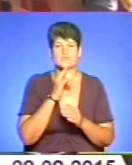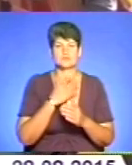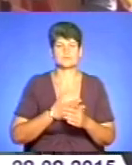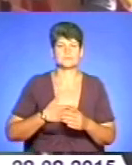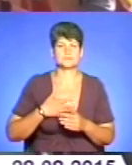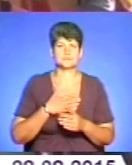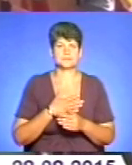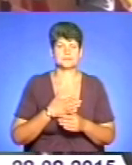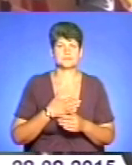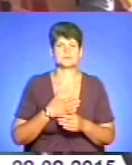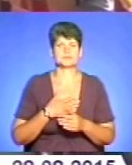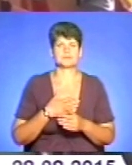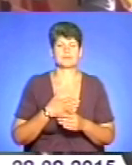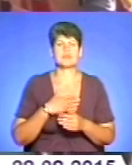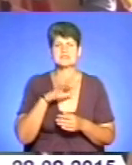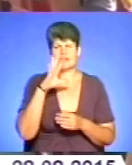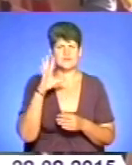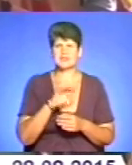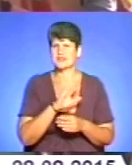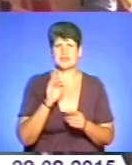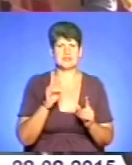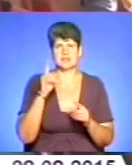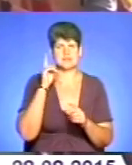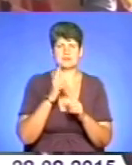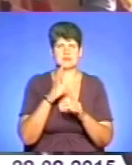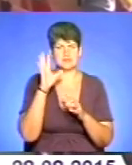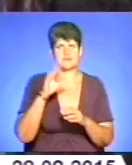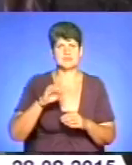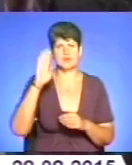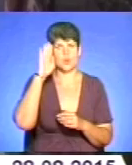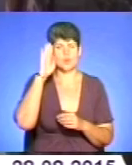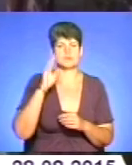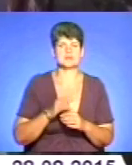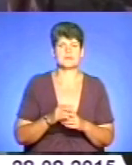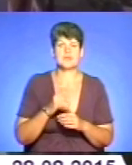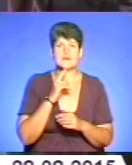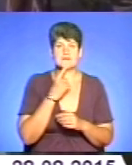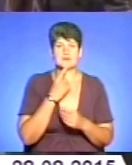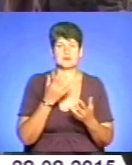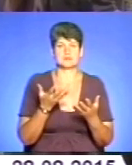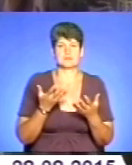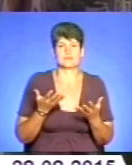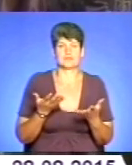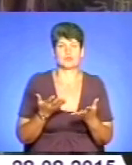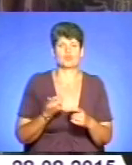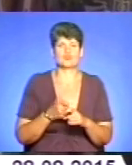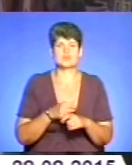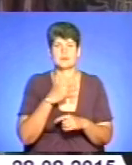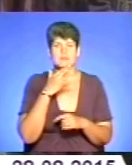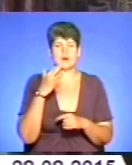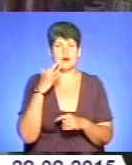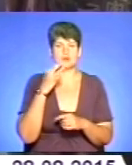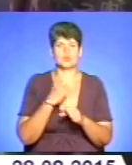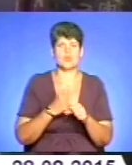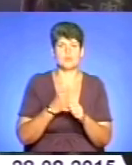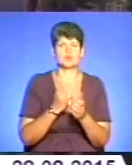бо за всіх, не тільки за брата, за всіх хлопців. Це тяжко сприймають, дуже багато